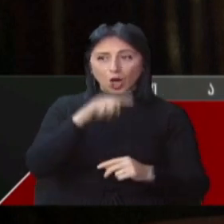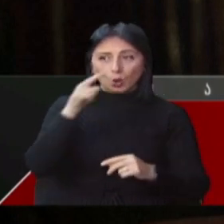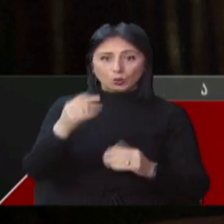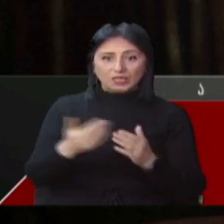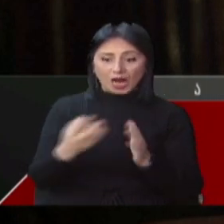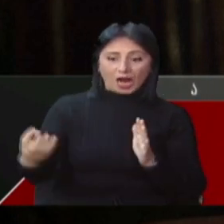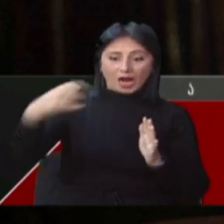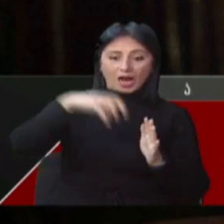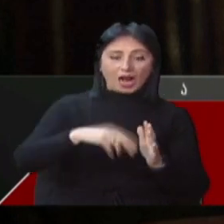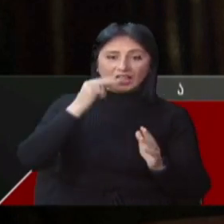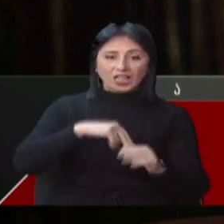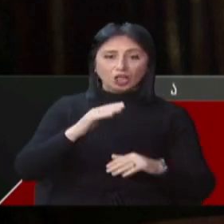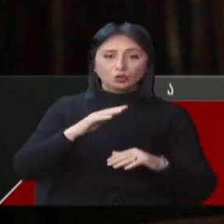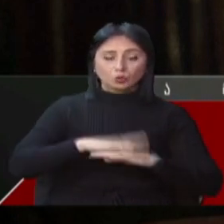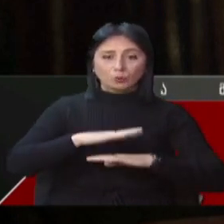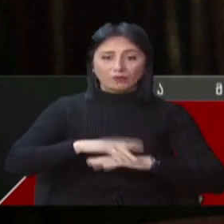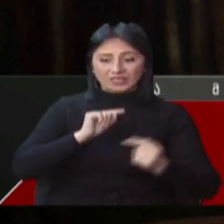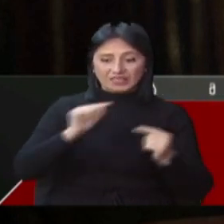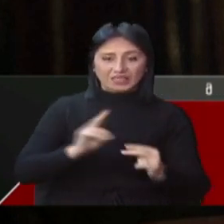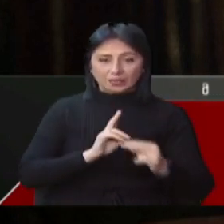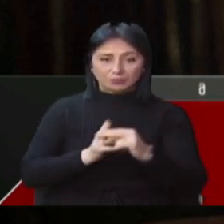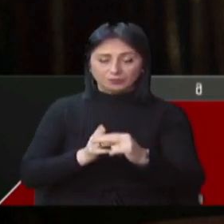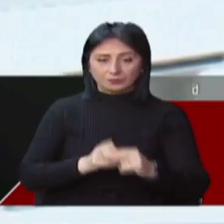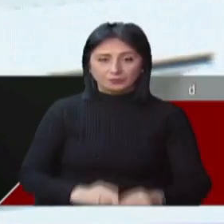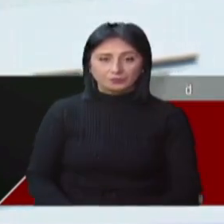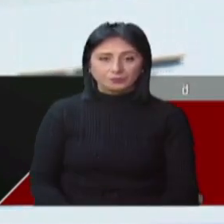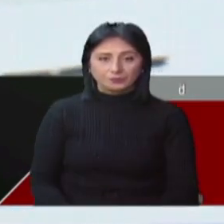რუსეთის ახალ დანაშაულებრივ ქმედებებს წინ აღუდგეთ.